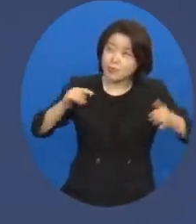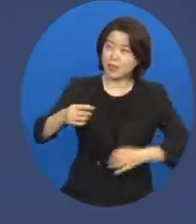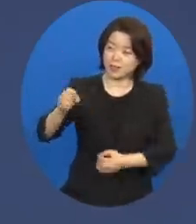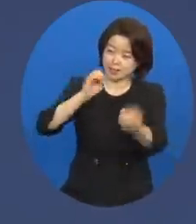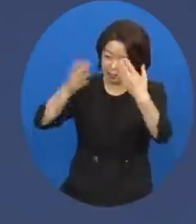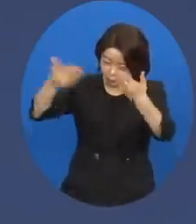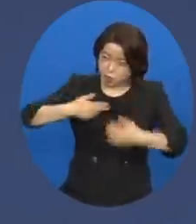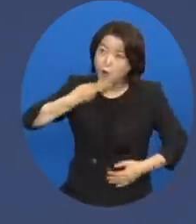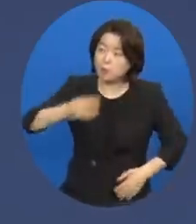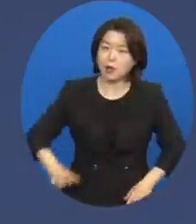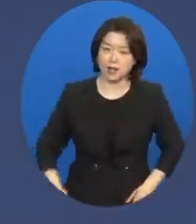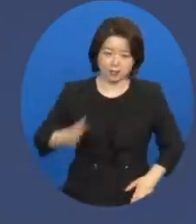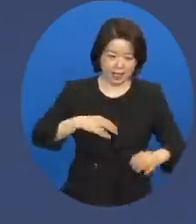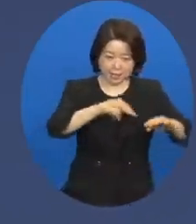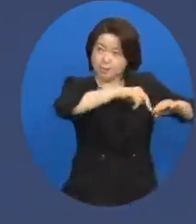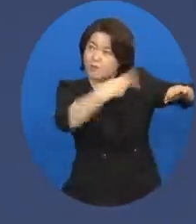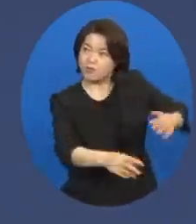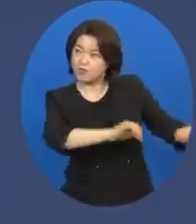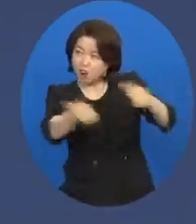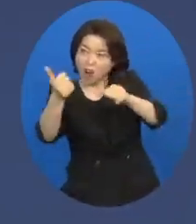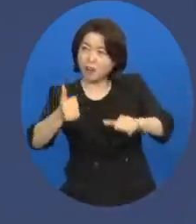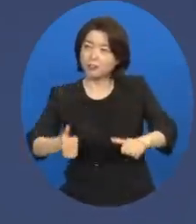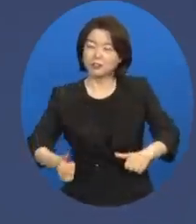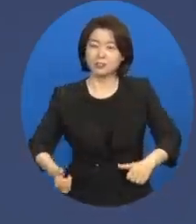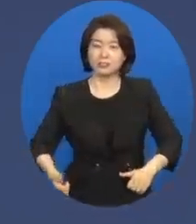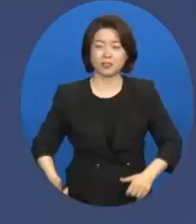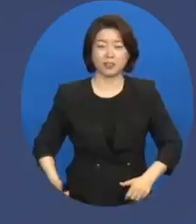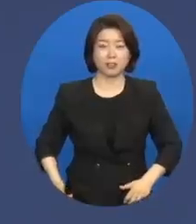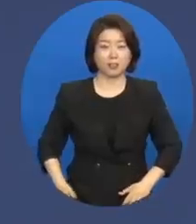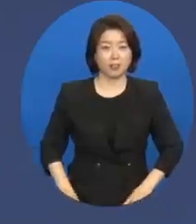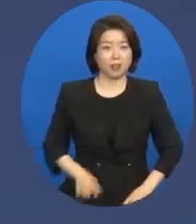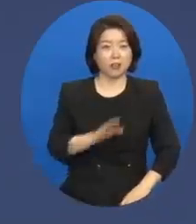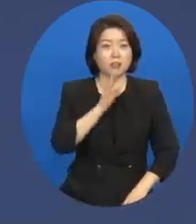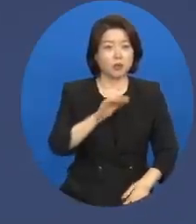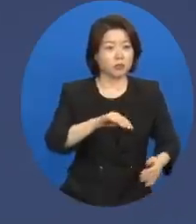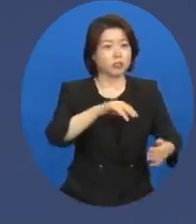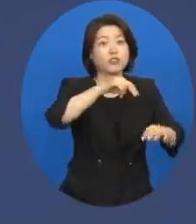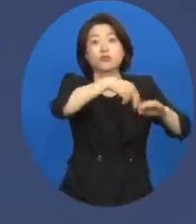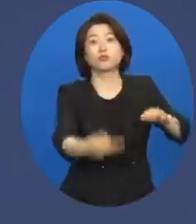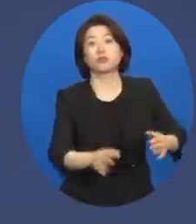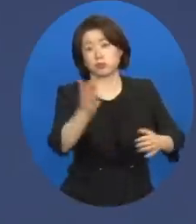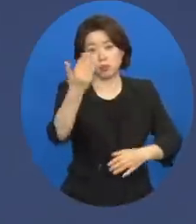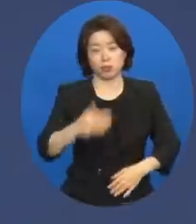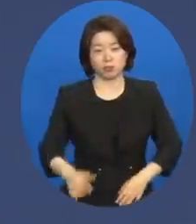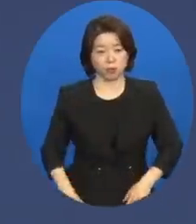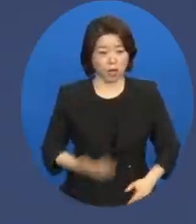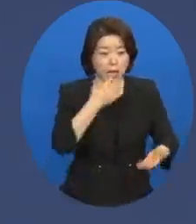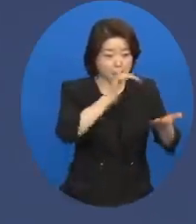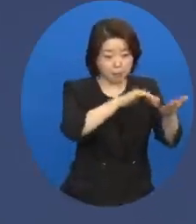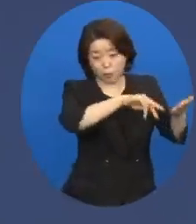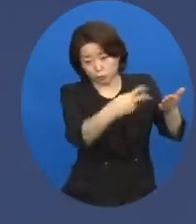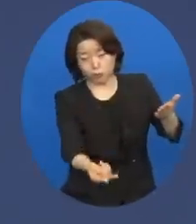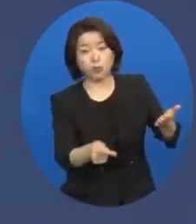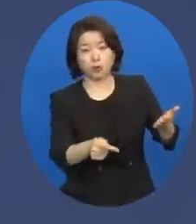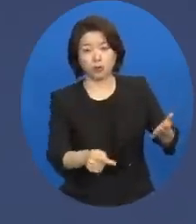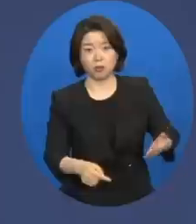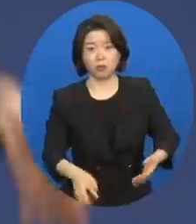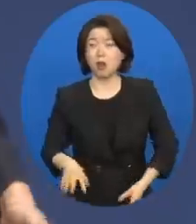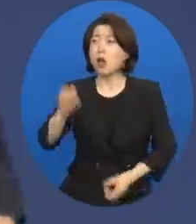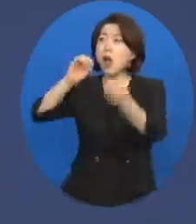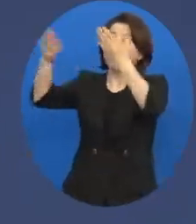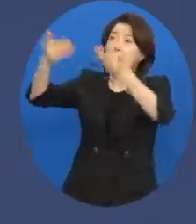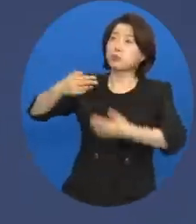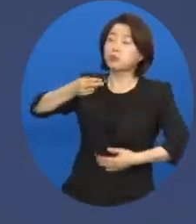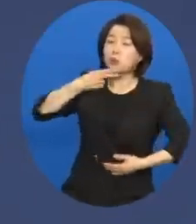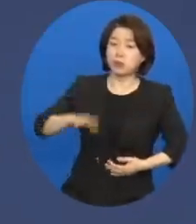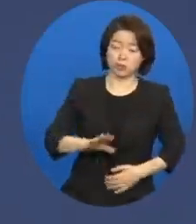안 해주시면 나 굴러떨어진다 이거. 진짜로 굴러떨어졌어요. 진짜로 바위에서 정말 응답 안 한다고